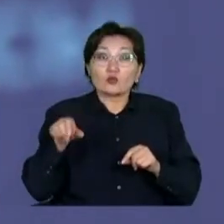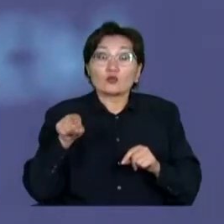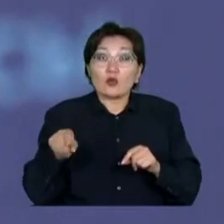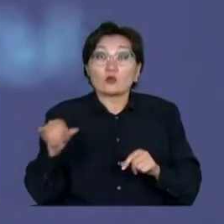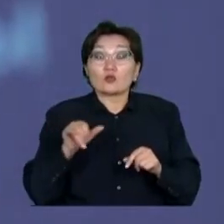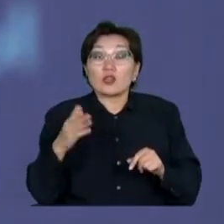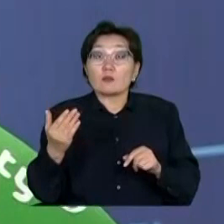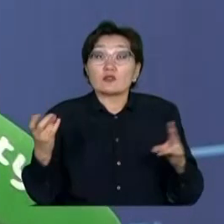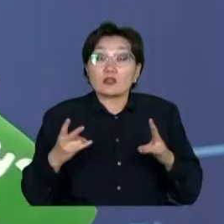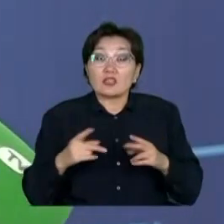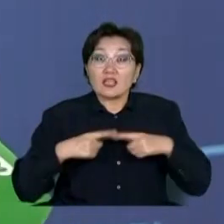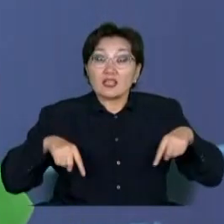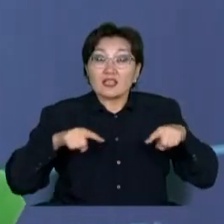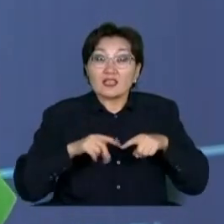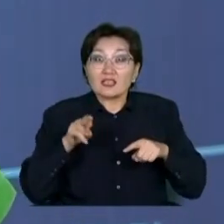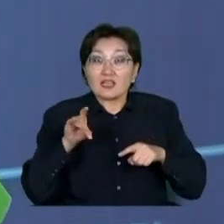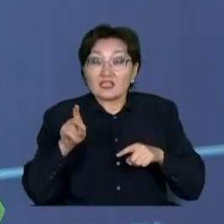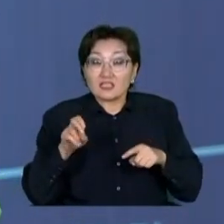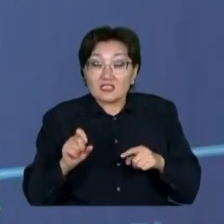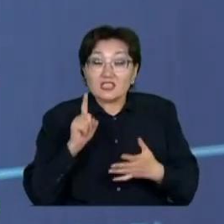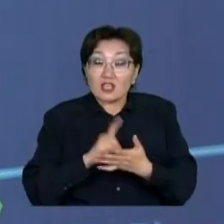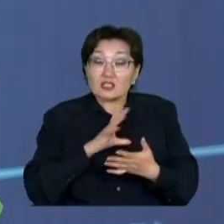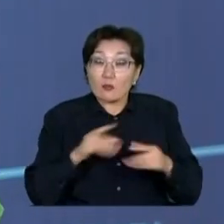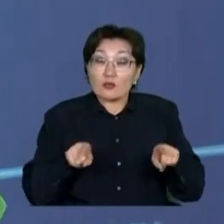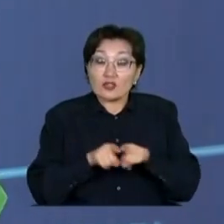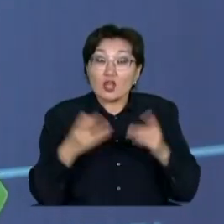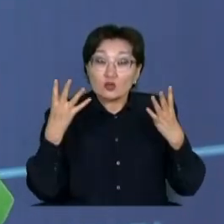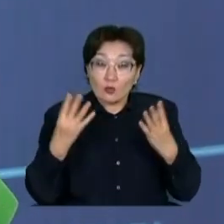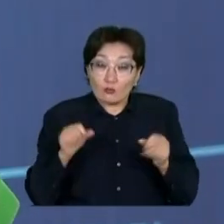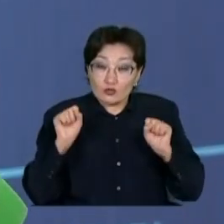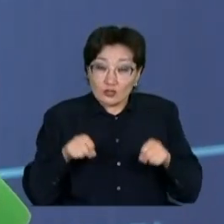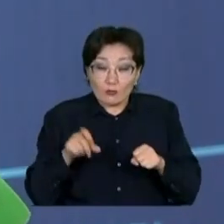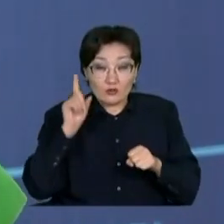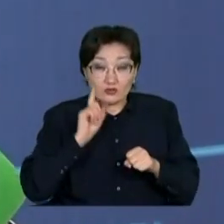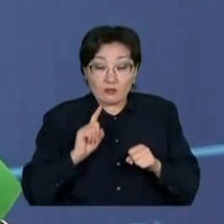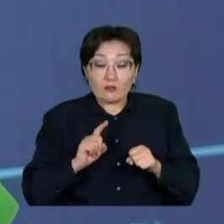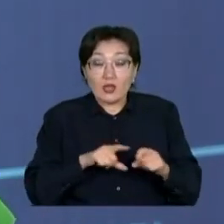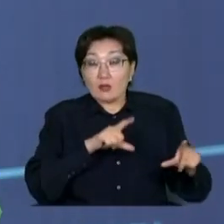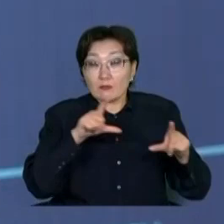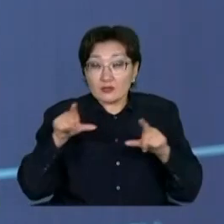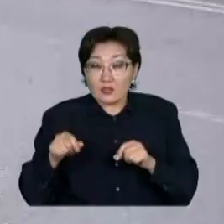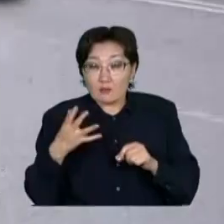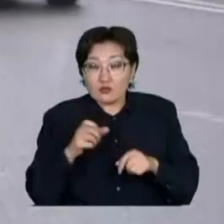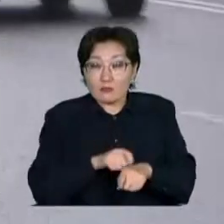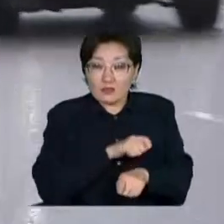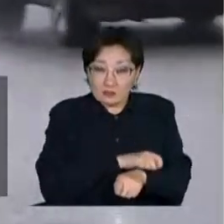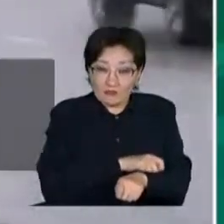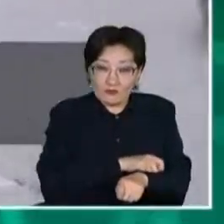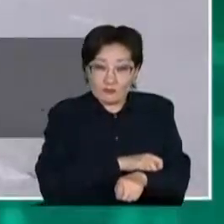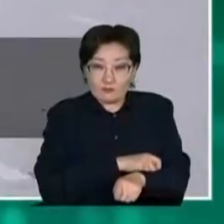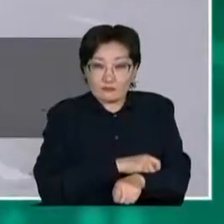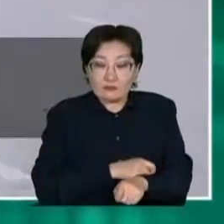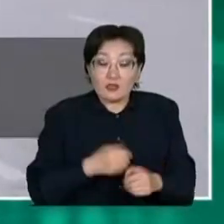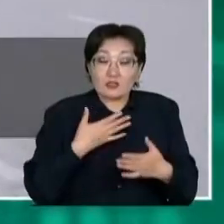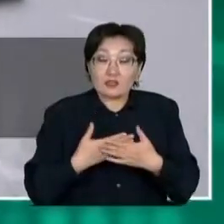нужно. Станция каркаса должна быть таким образом, чтобы до нее можно было удобно быстро дойти, там, на 500 метров.